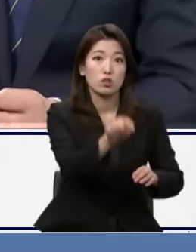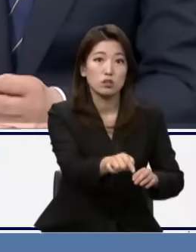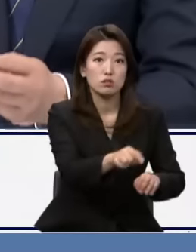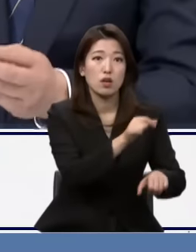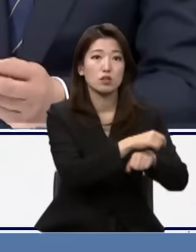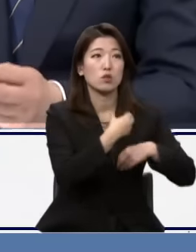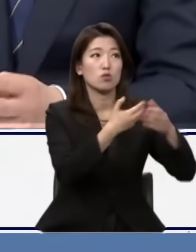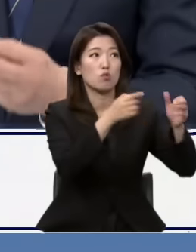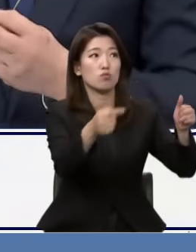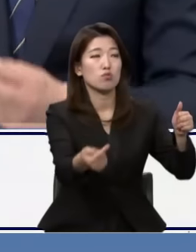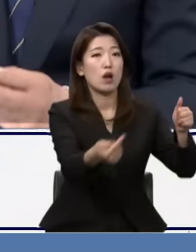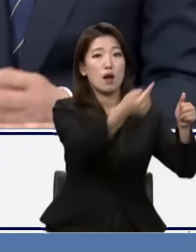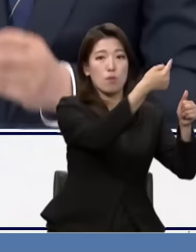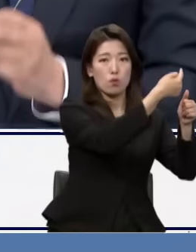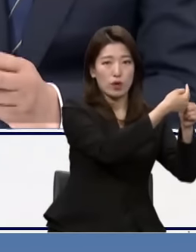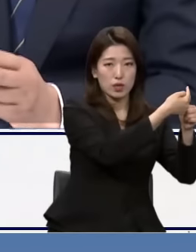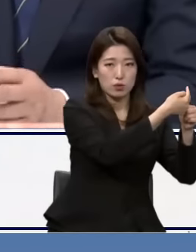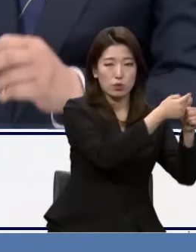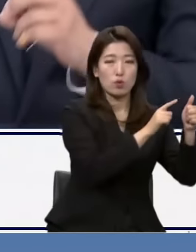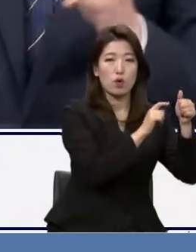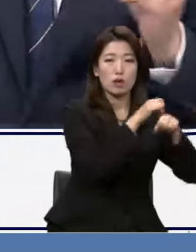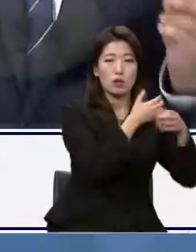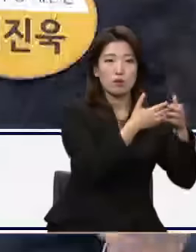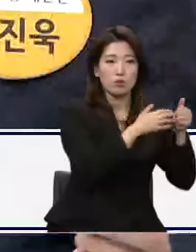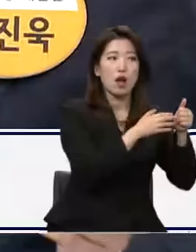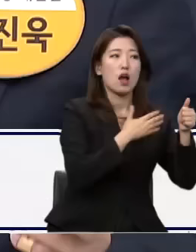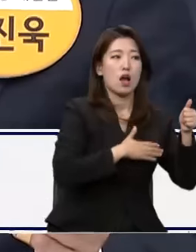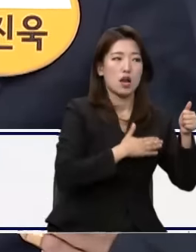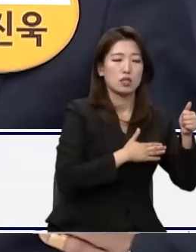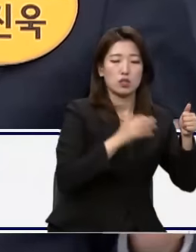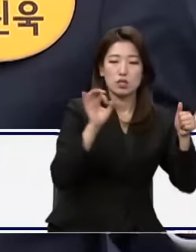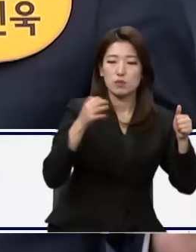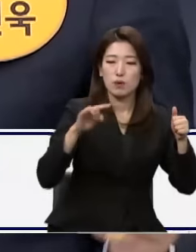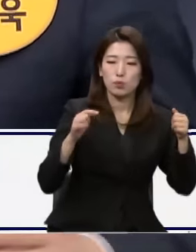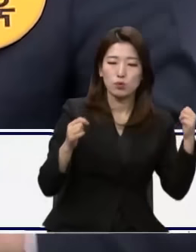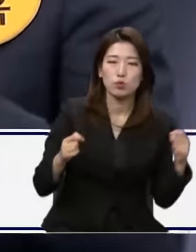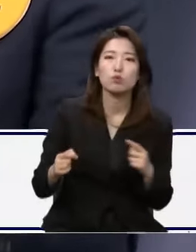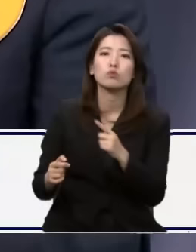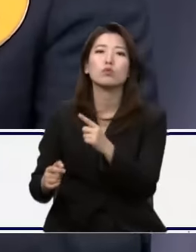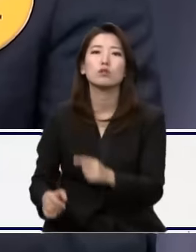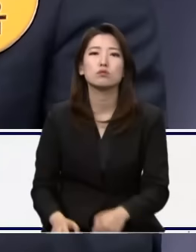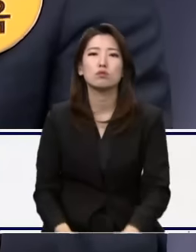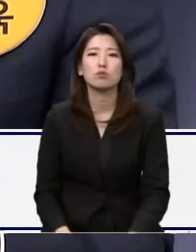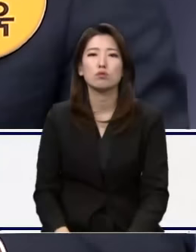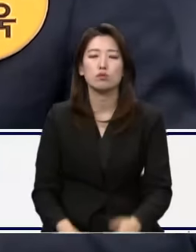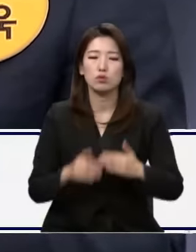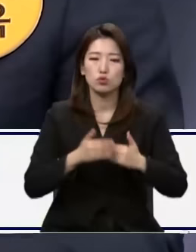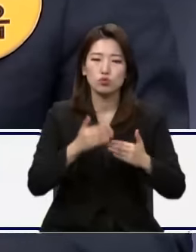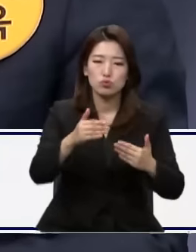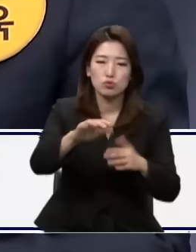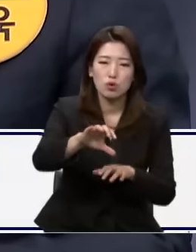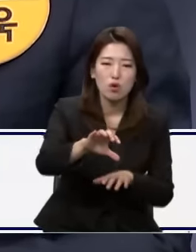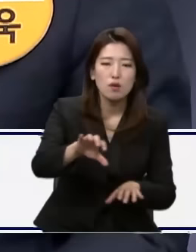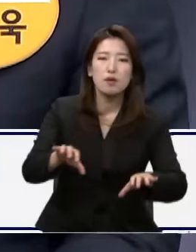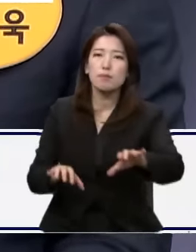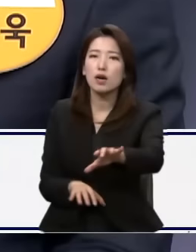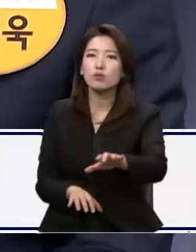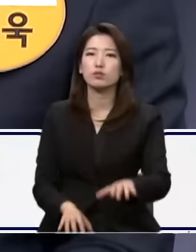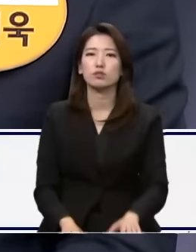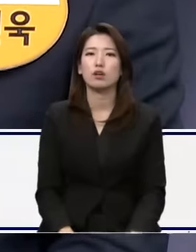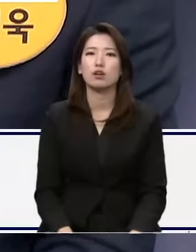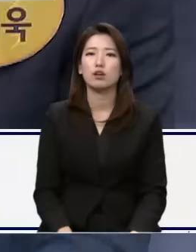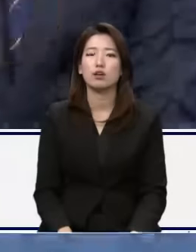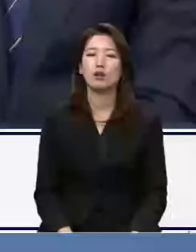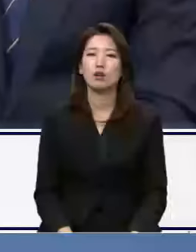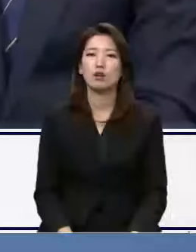세마고 중앙에서 보고를 받은 행안부가 금감원에 요청하는 사실은 역순입니다이 역순위 했다라는 것은